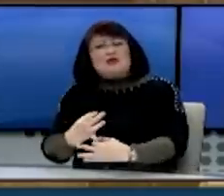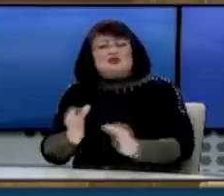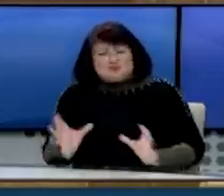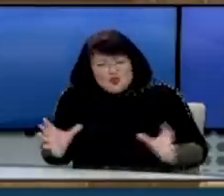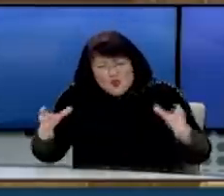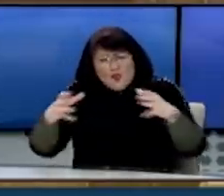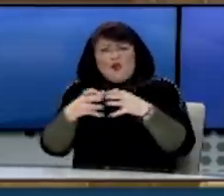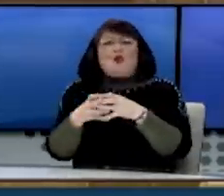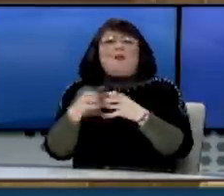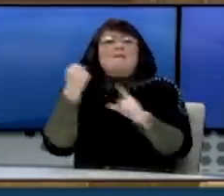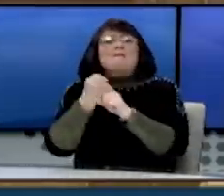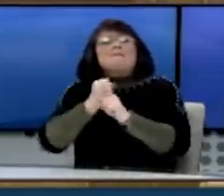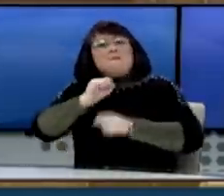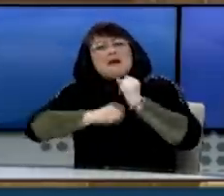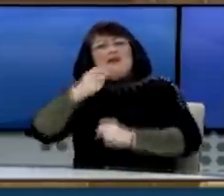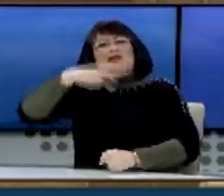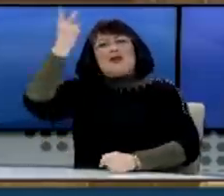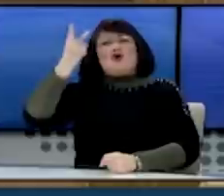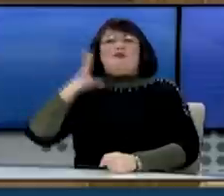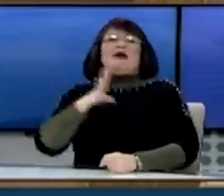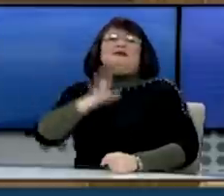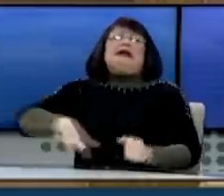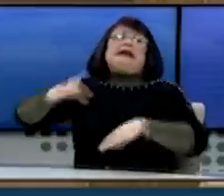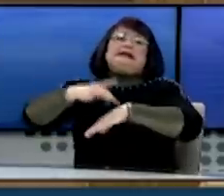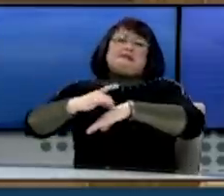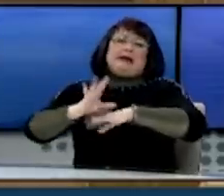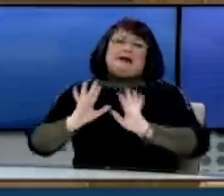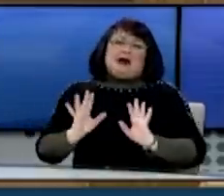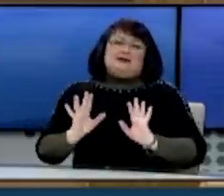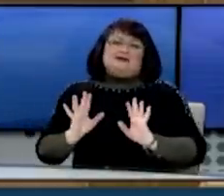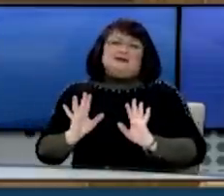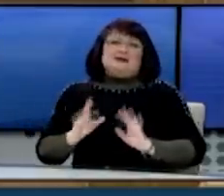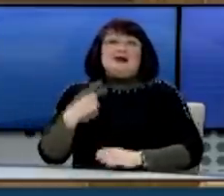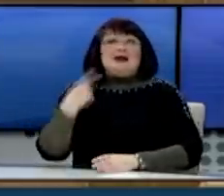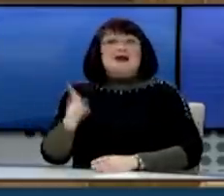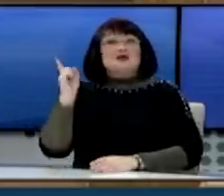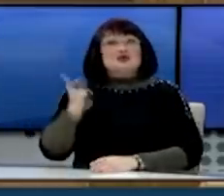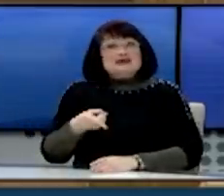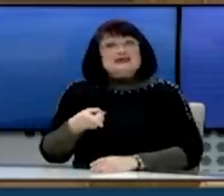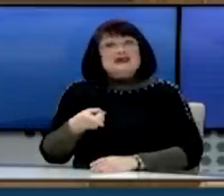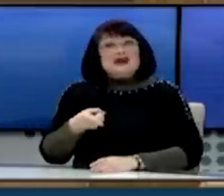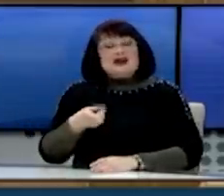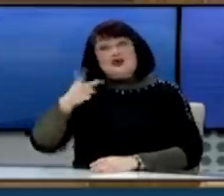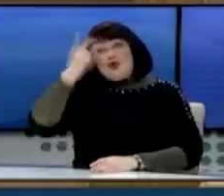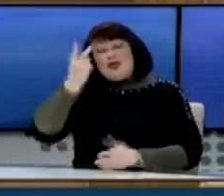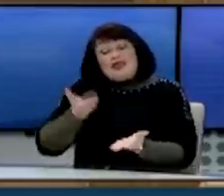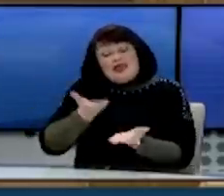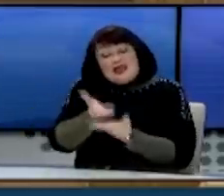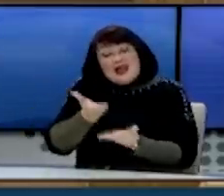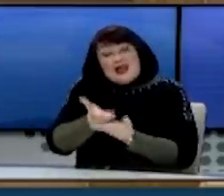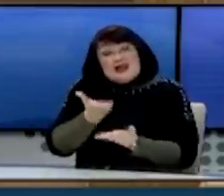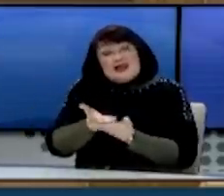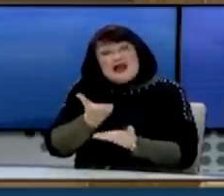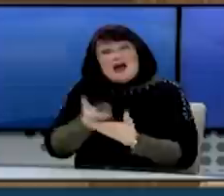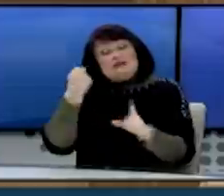Κέντρο που παλεύουν για τα δικαιώματα του λαού της πόλης τους με 100% δίκαια αιτήματα